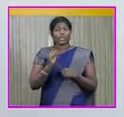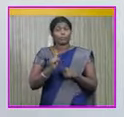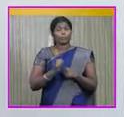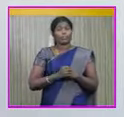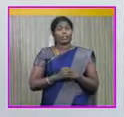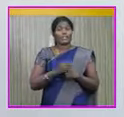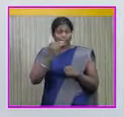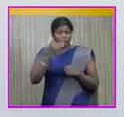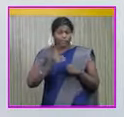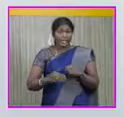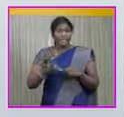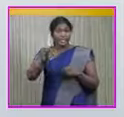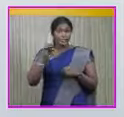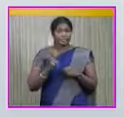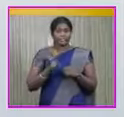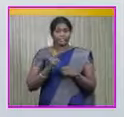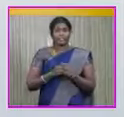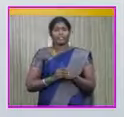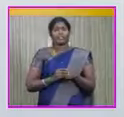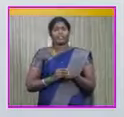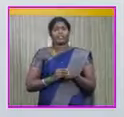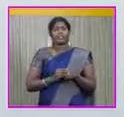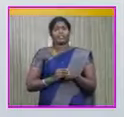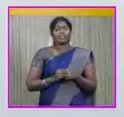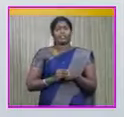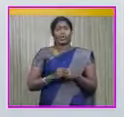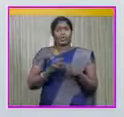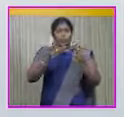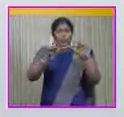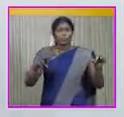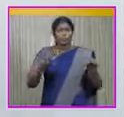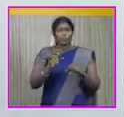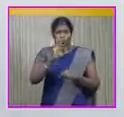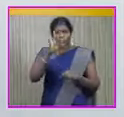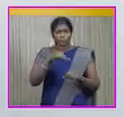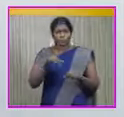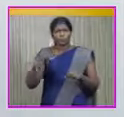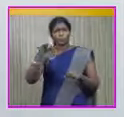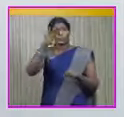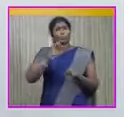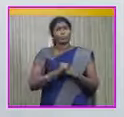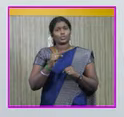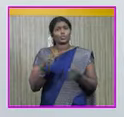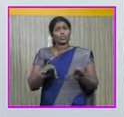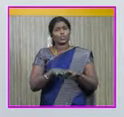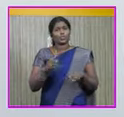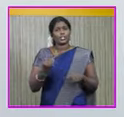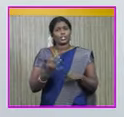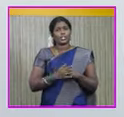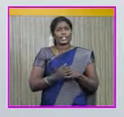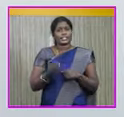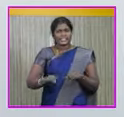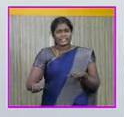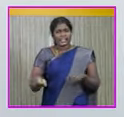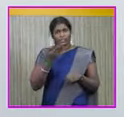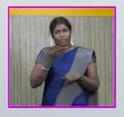இவ்வாறு எடுக்க முடிஞ்சுது. இப்போது ஒரு முக்கோணத்தின் மூன்று கோணங்களின் கூடுதல் என்ன? சிறிய வகுப்புகளில் நீங்கள்